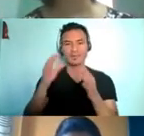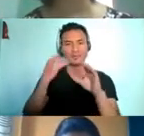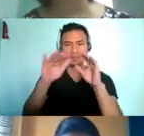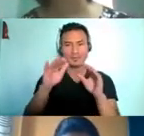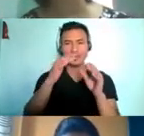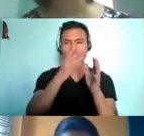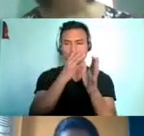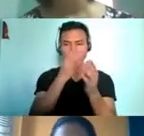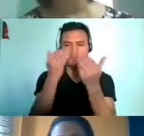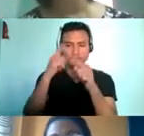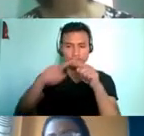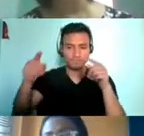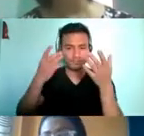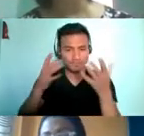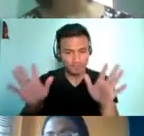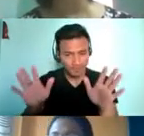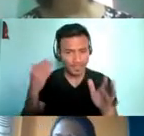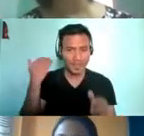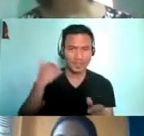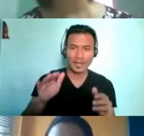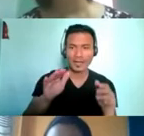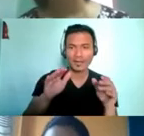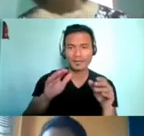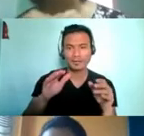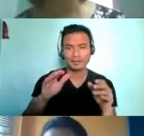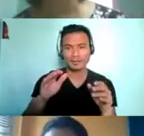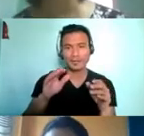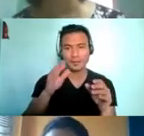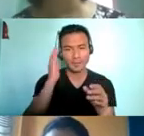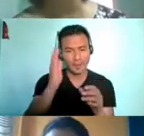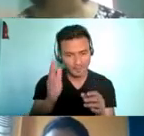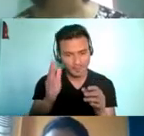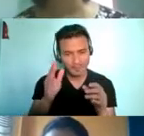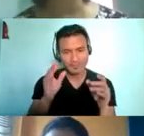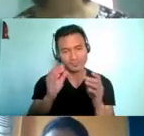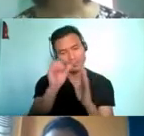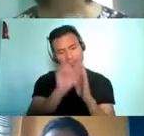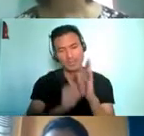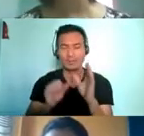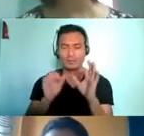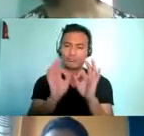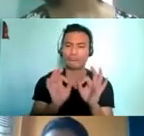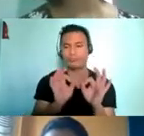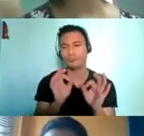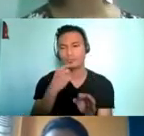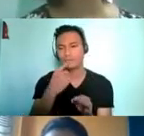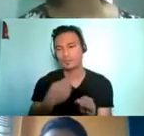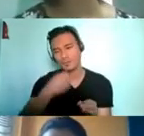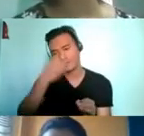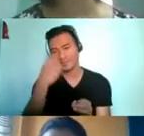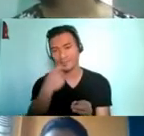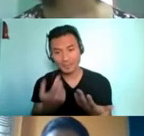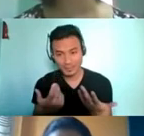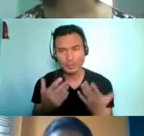जे जति खर्च गर्ने गऱ्यौँ, अब मारे पाप होइन पाले पुण्य भनेर पठाइदिएको छ, अनि उताबाट पनि उसलाई घर